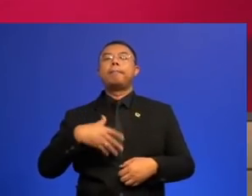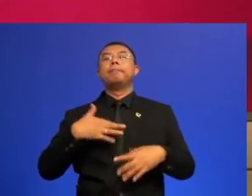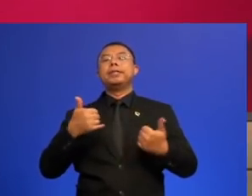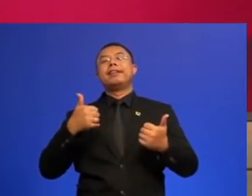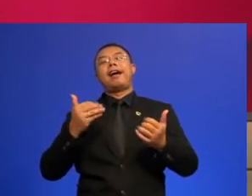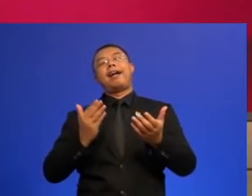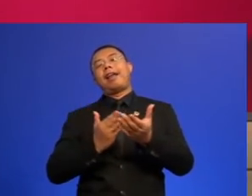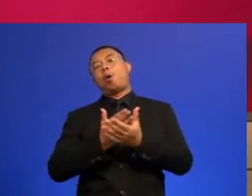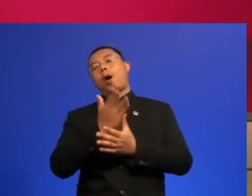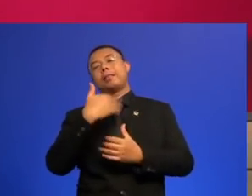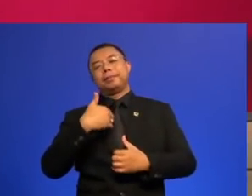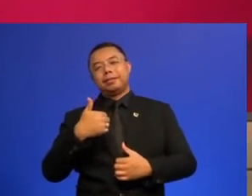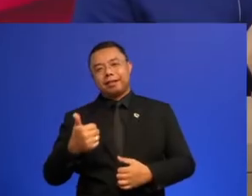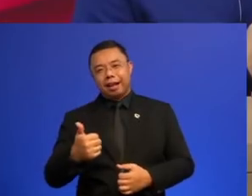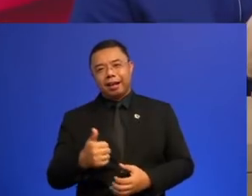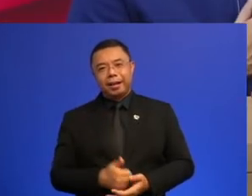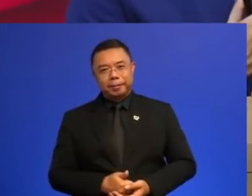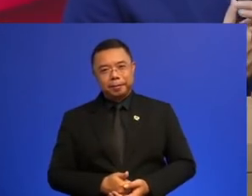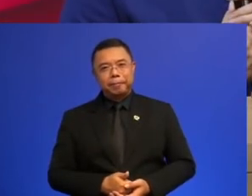bisa dilewati.